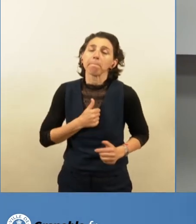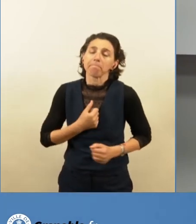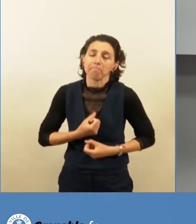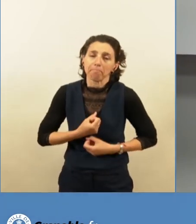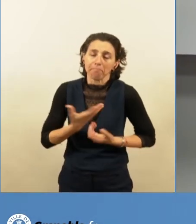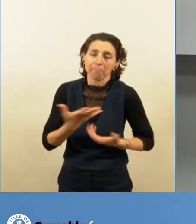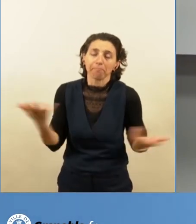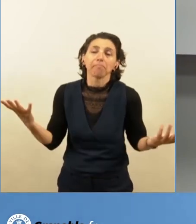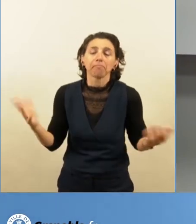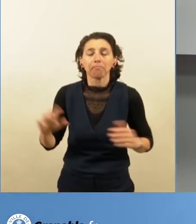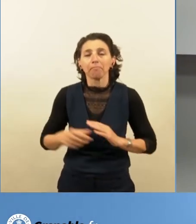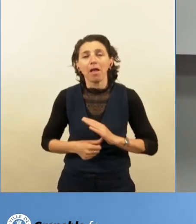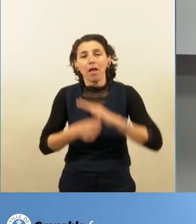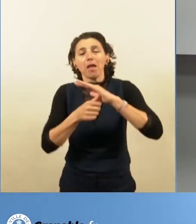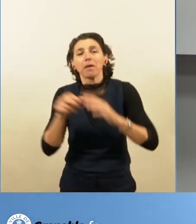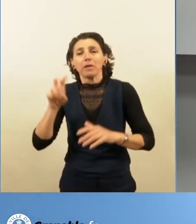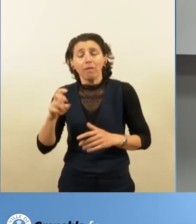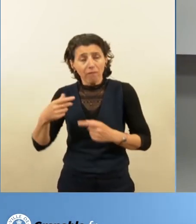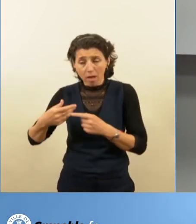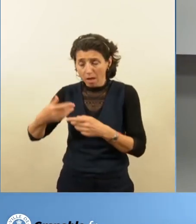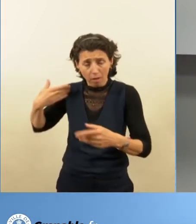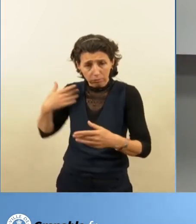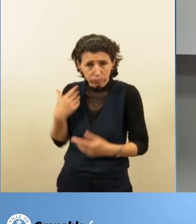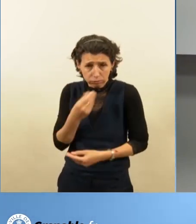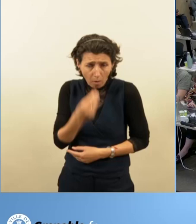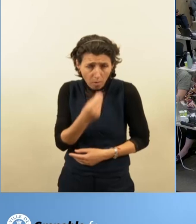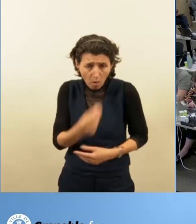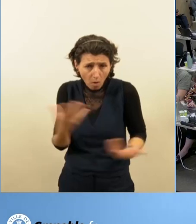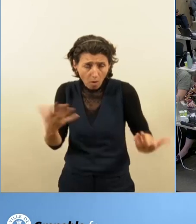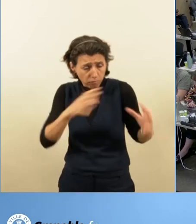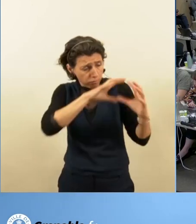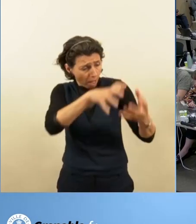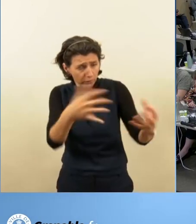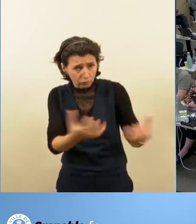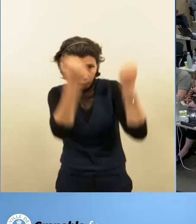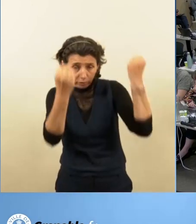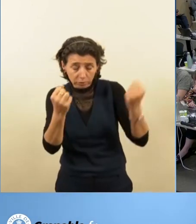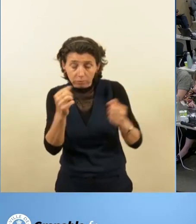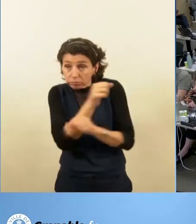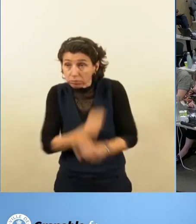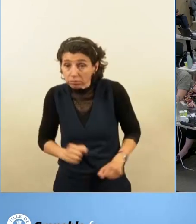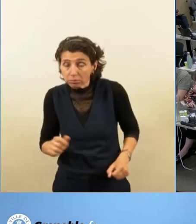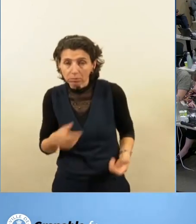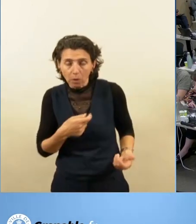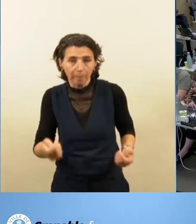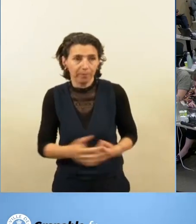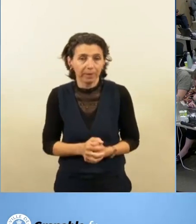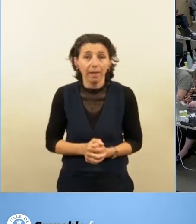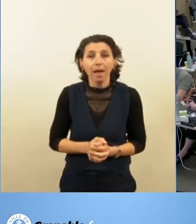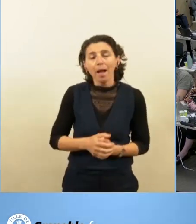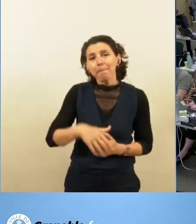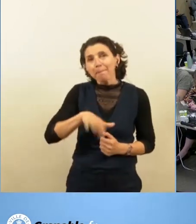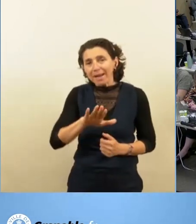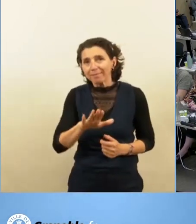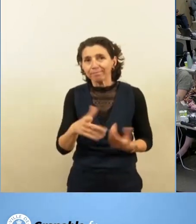capitaine verte c'est plutôt une bonne chose et que on est en vie de sauver notre planète c'est fantastique mais je trouve qu'on voit les choses